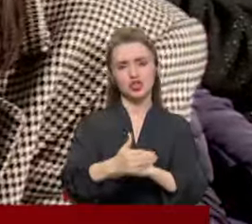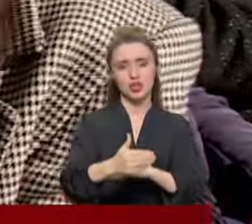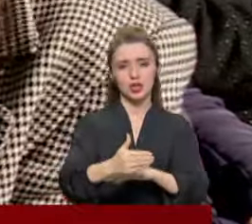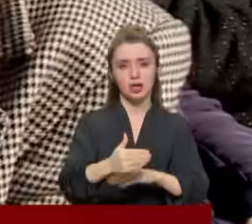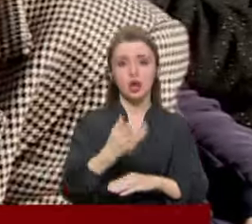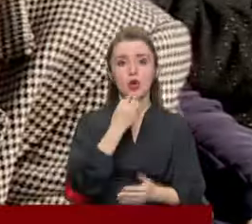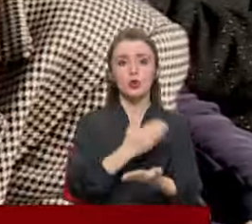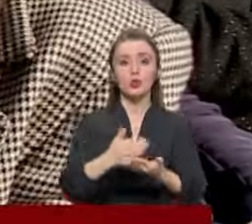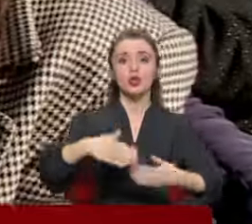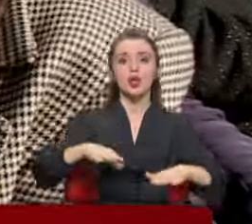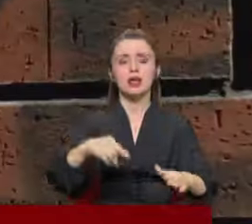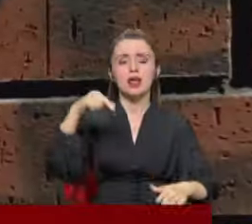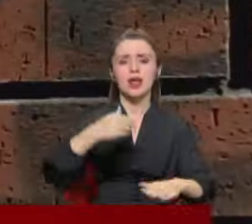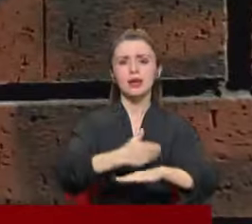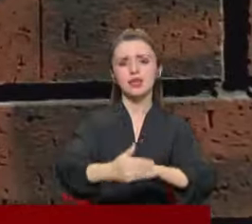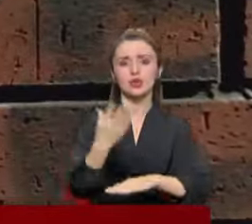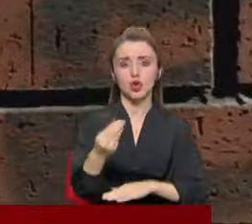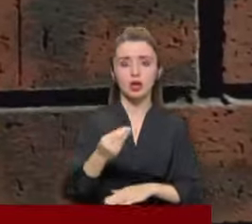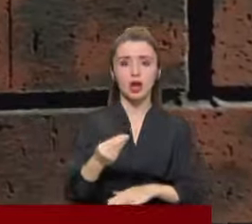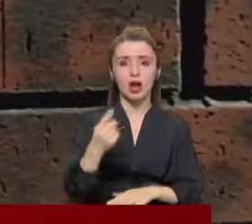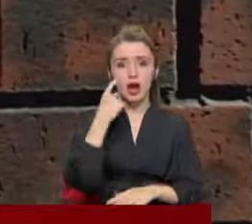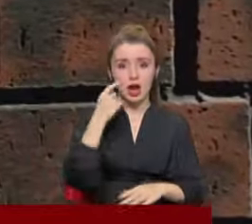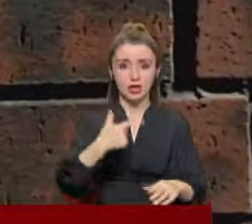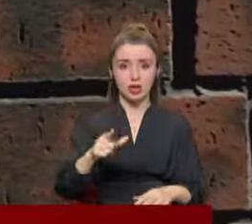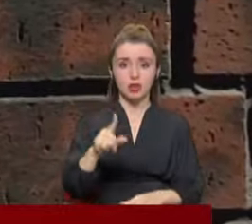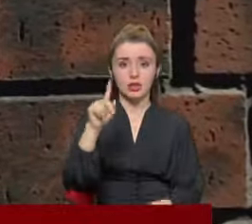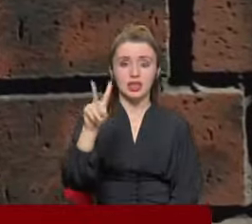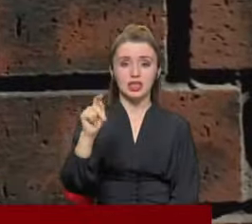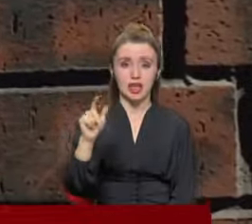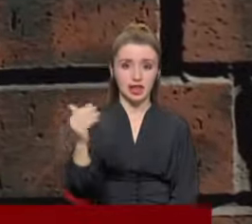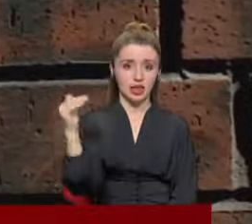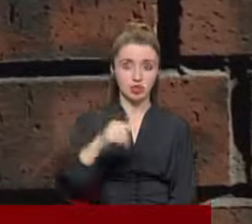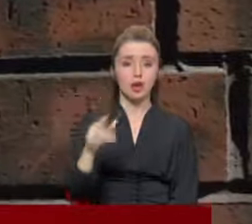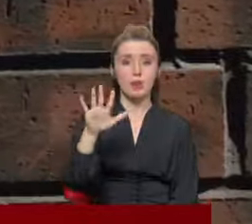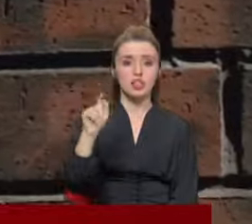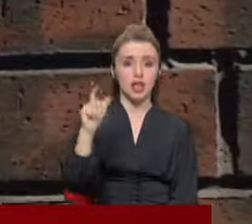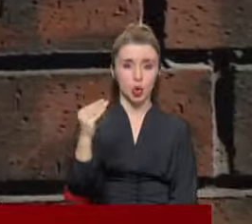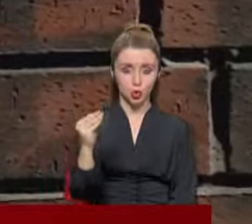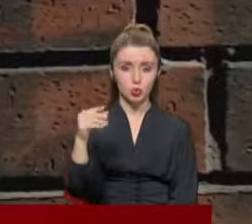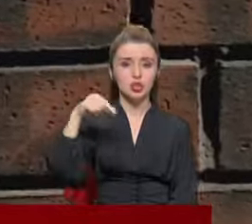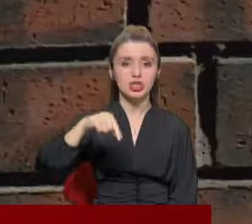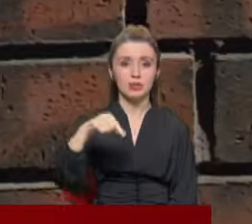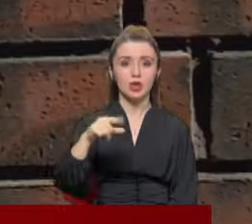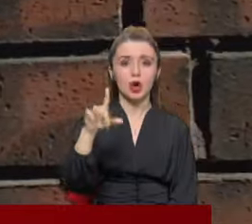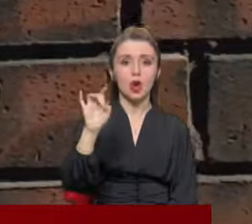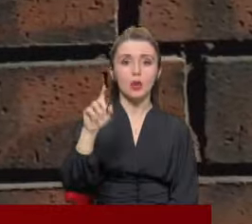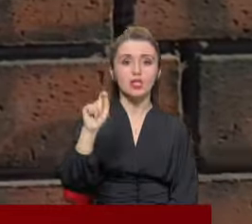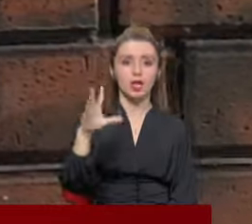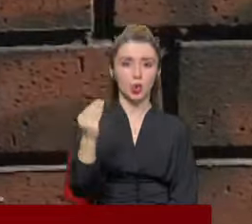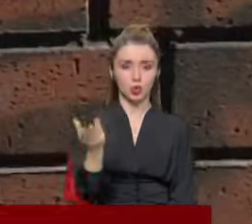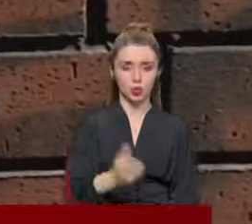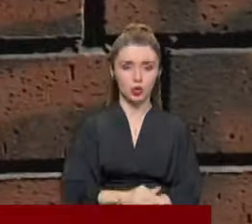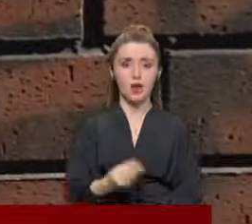anda yapılan her şey geçici. Ben Ataköy'den bir minibüste 2 liraya geliyordum. Sonra oldu 5 lira. Şimdi oldu 15 lira 50